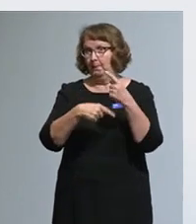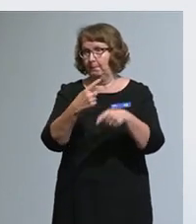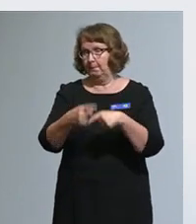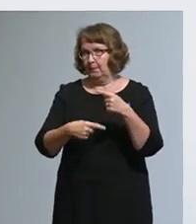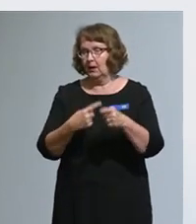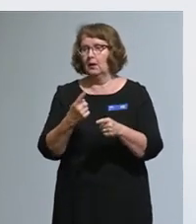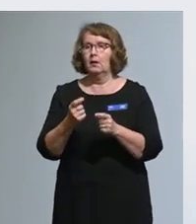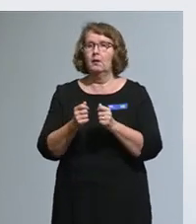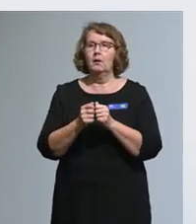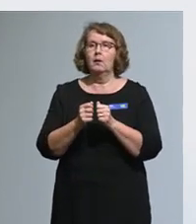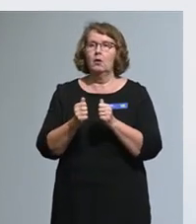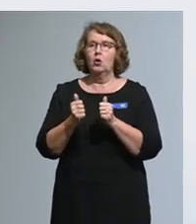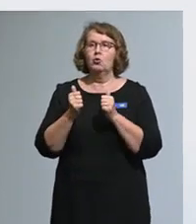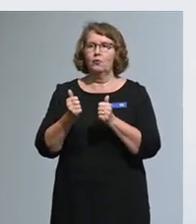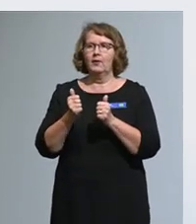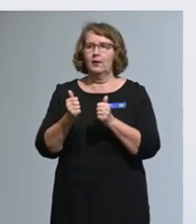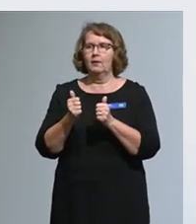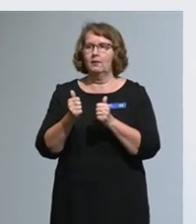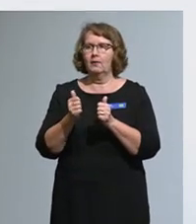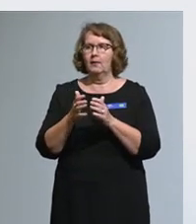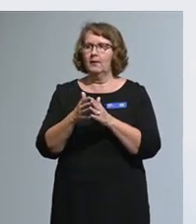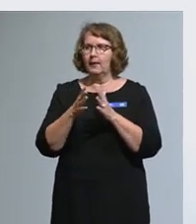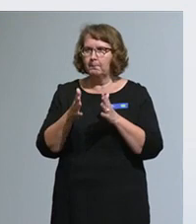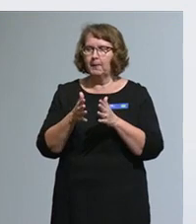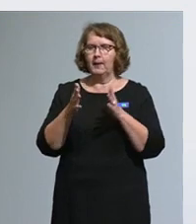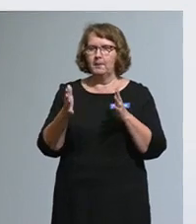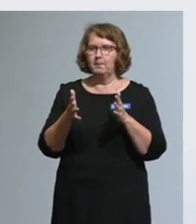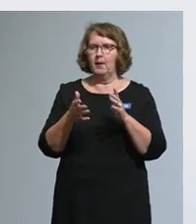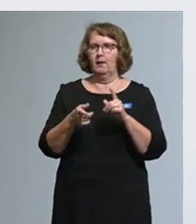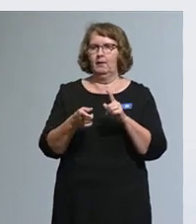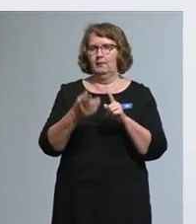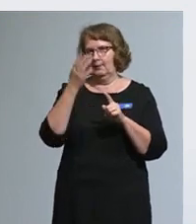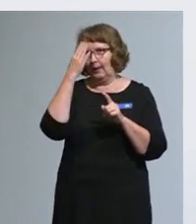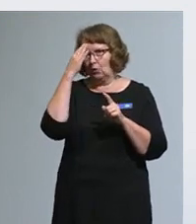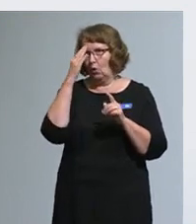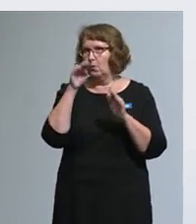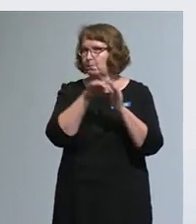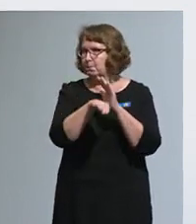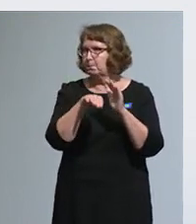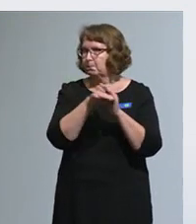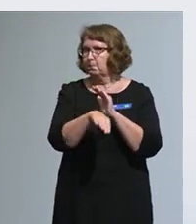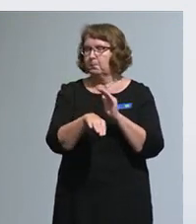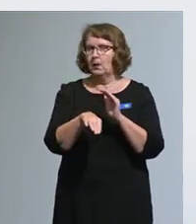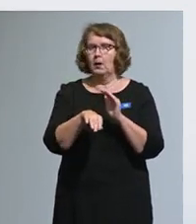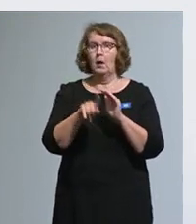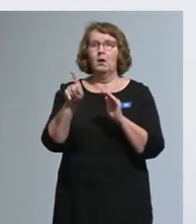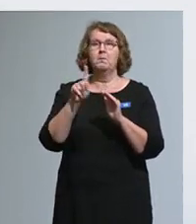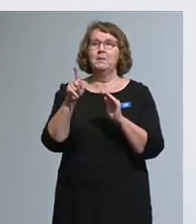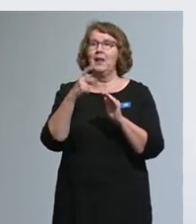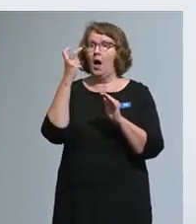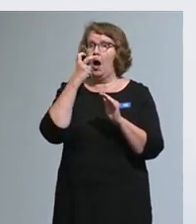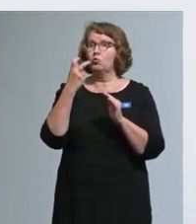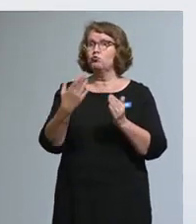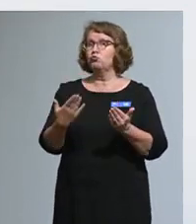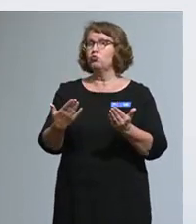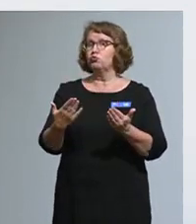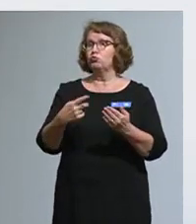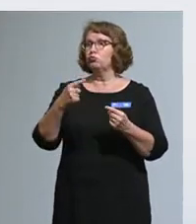toivottavasti sinne enemmän ja enemmän saadaan myöskin tietoa, mitkä kaikki haut on olemassa.